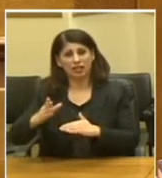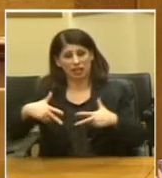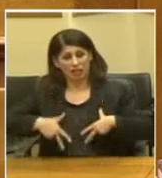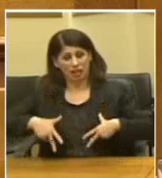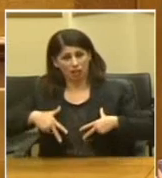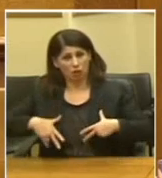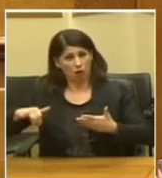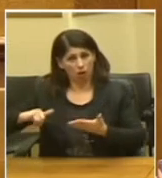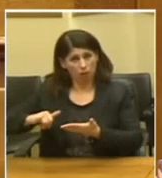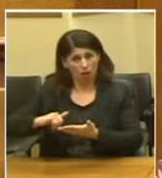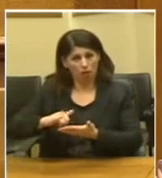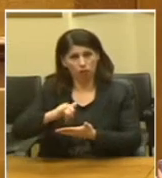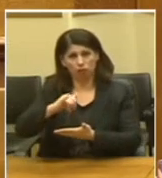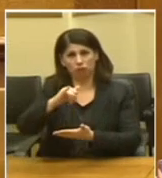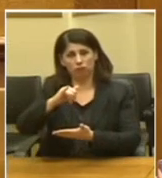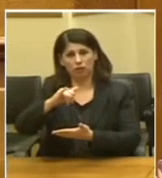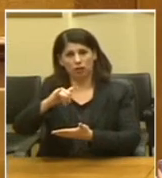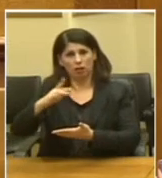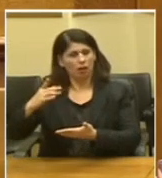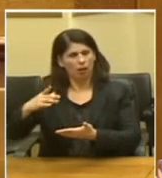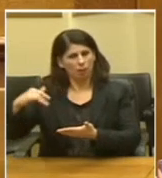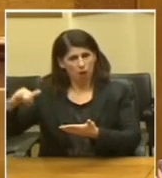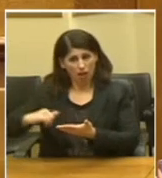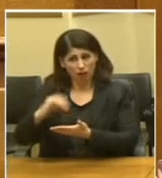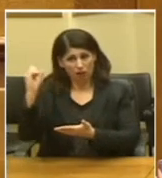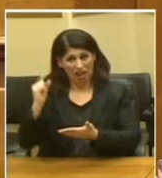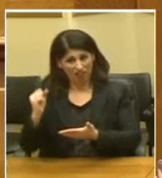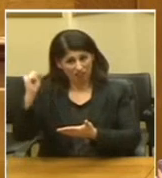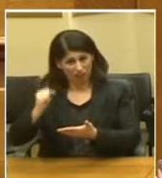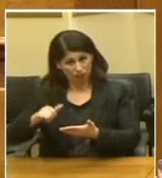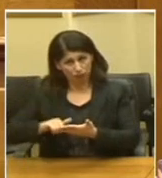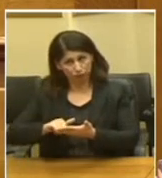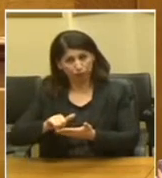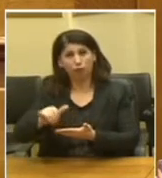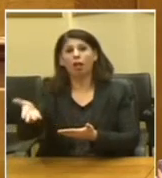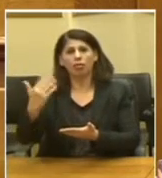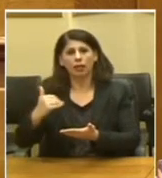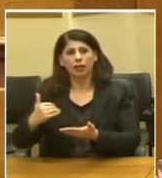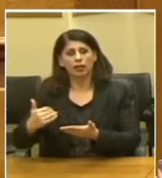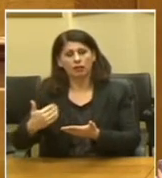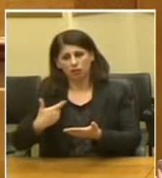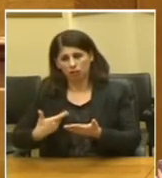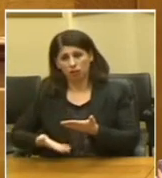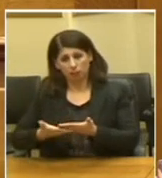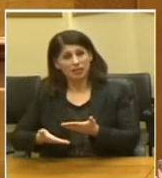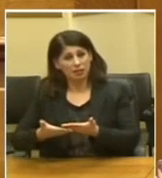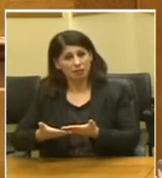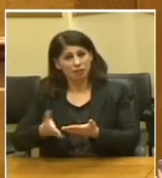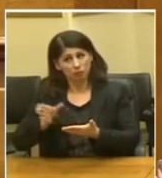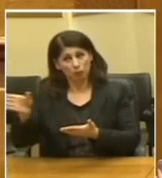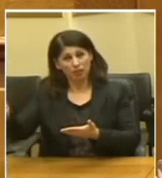αεροσκάφος από το αεροδρόμιο της Ελευσίνας. Στην επίσκεψή μου προς την